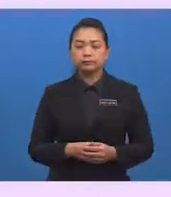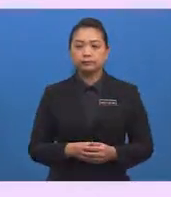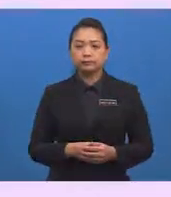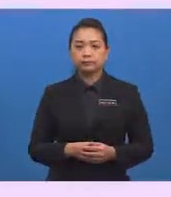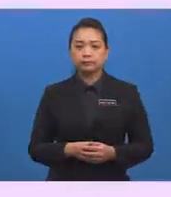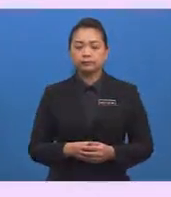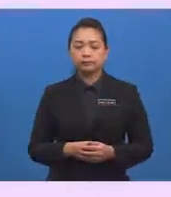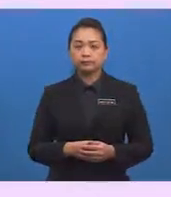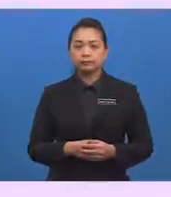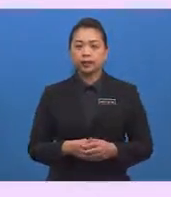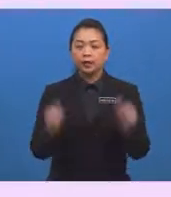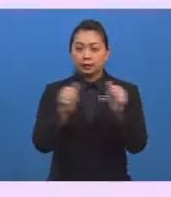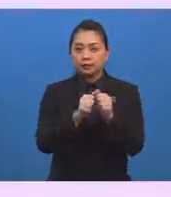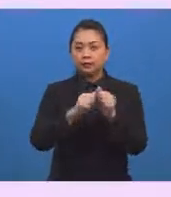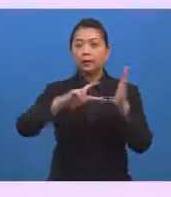Dalam erti kata lain,